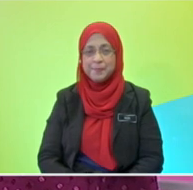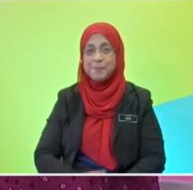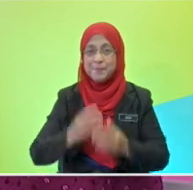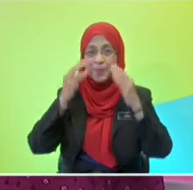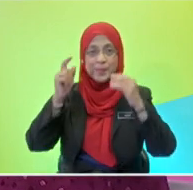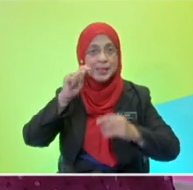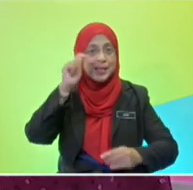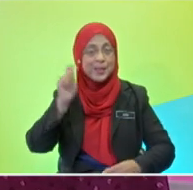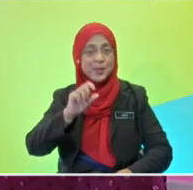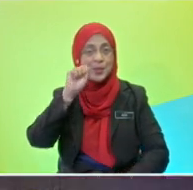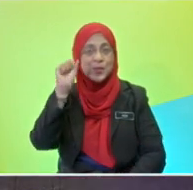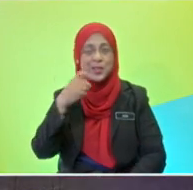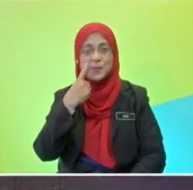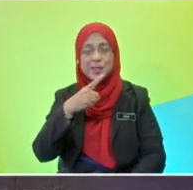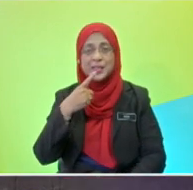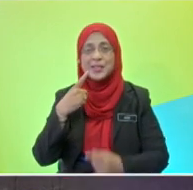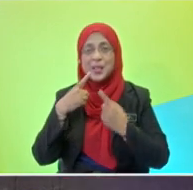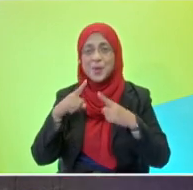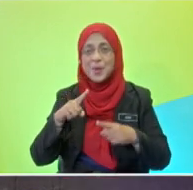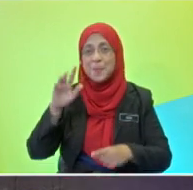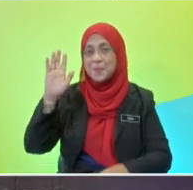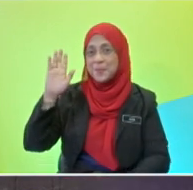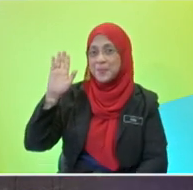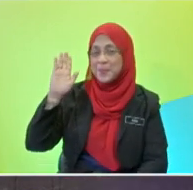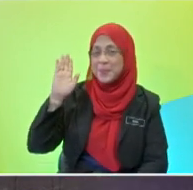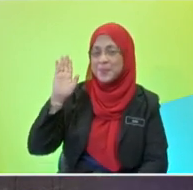yang kedua siapa Nak Coba jawab